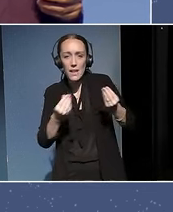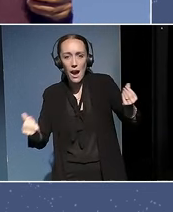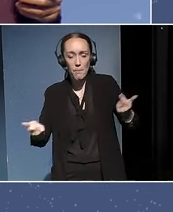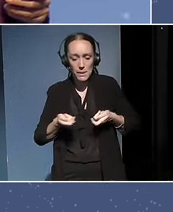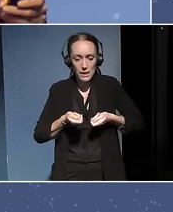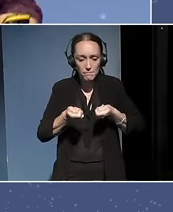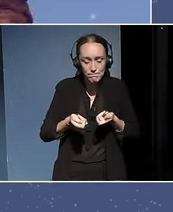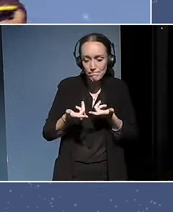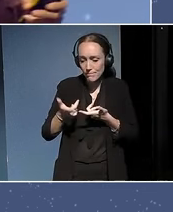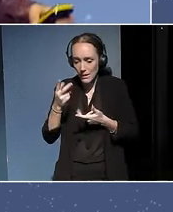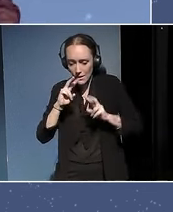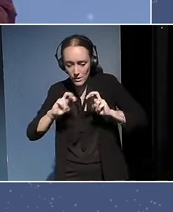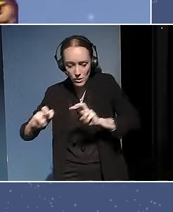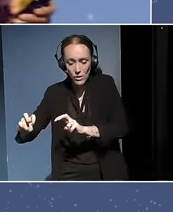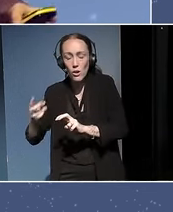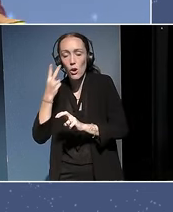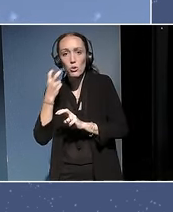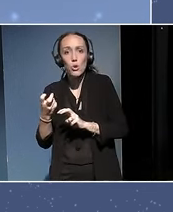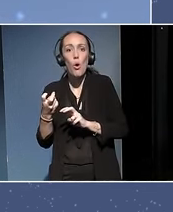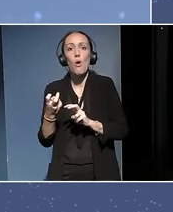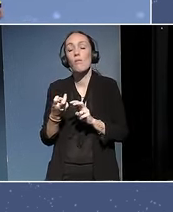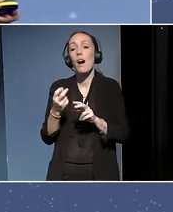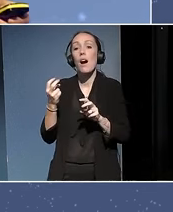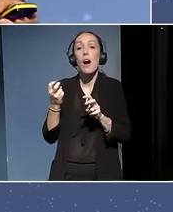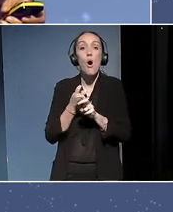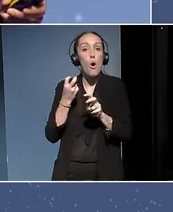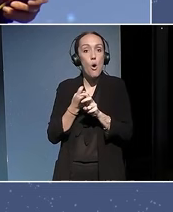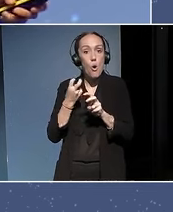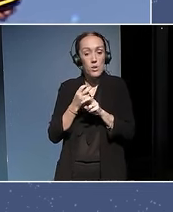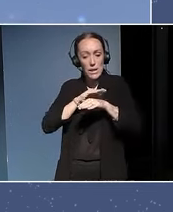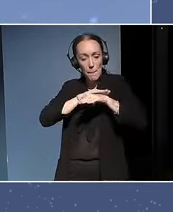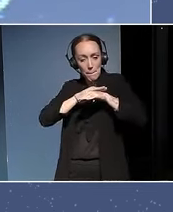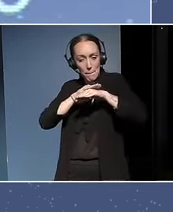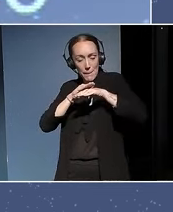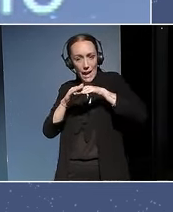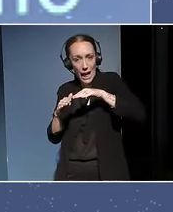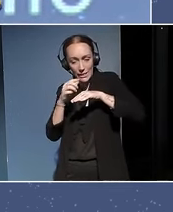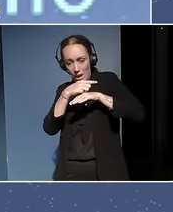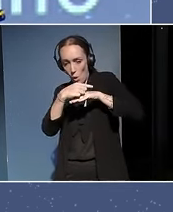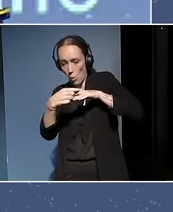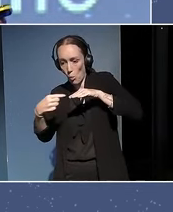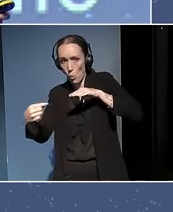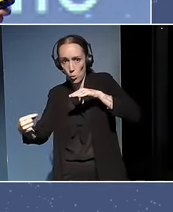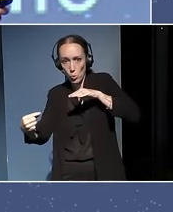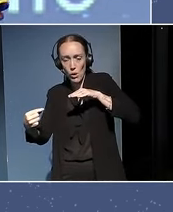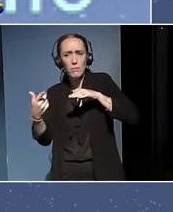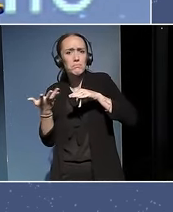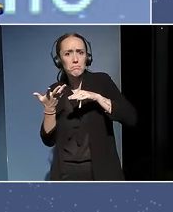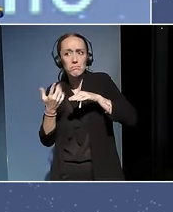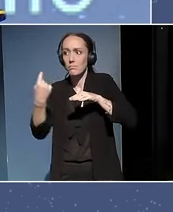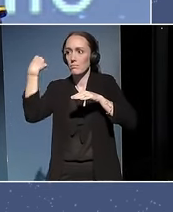pezzi di ossa piatte e allungate sono pezzi di spine neurali cioè di spine